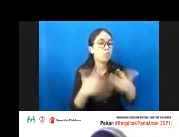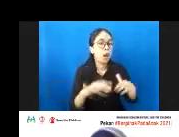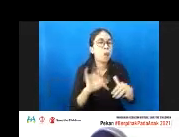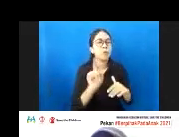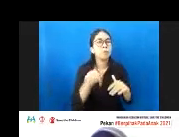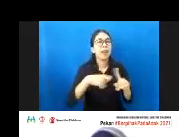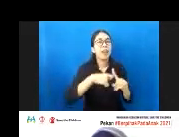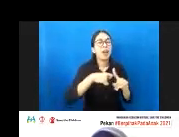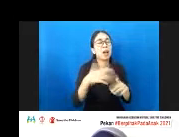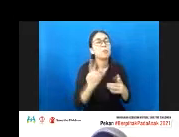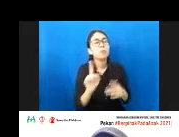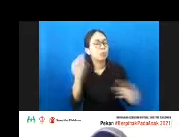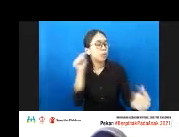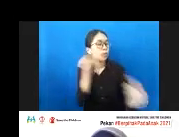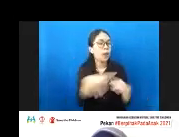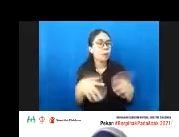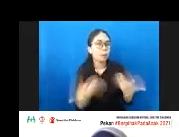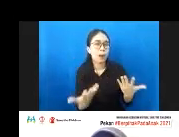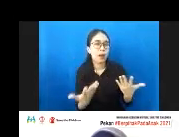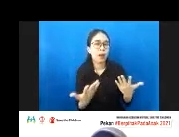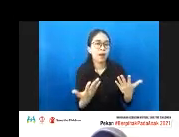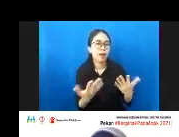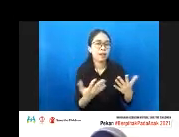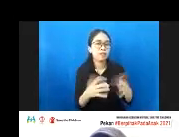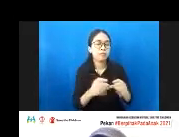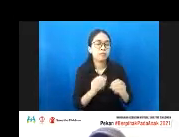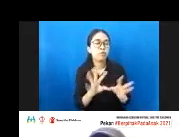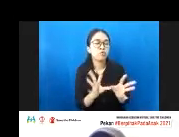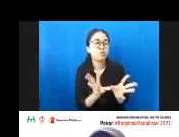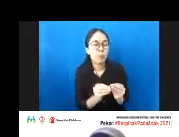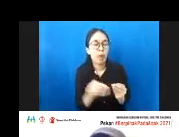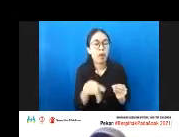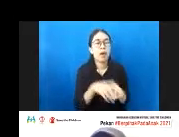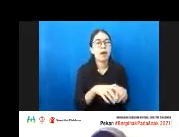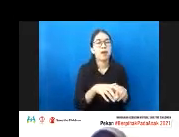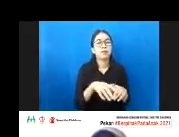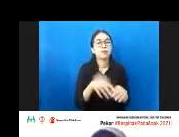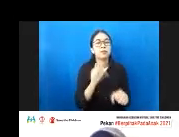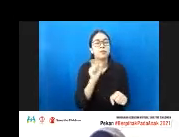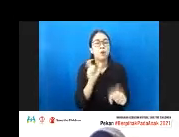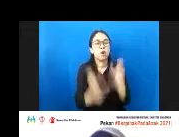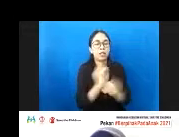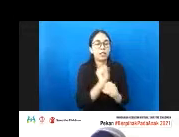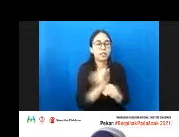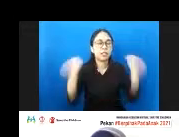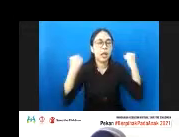tadi tujuannya untuk meningkatkan kapasitas dari tenaga kesehatan yang ada di puskesmas, khususnya